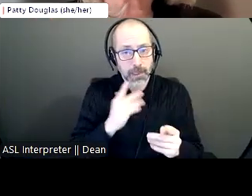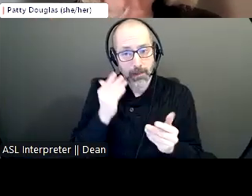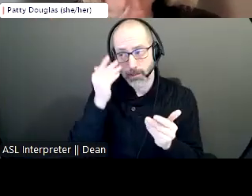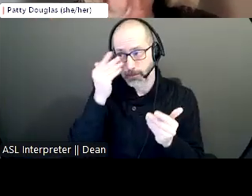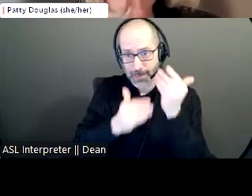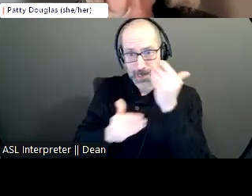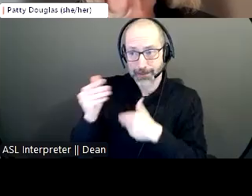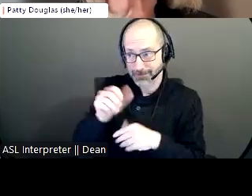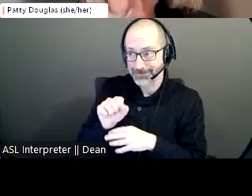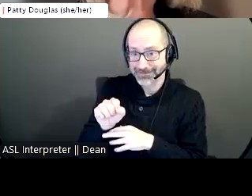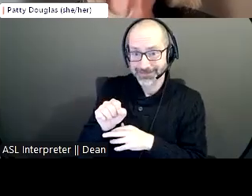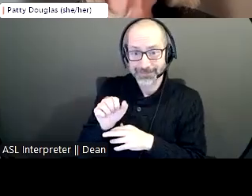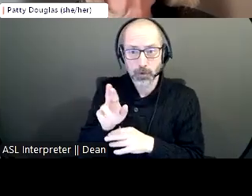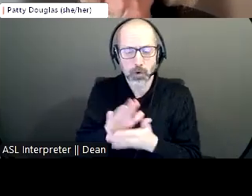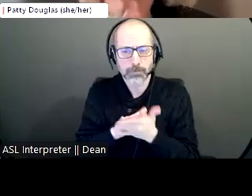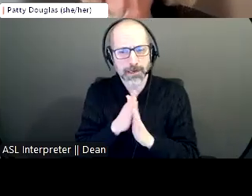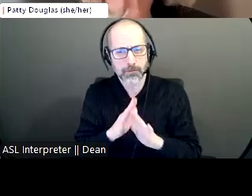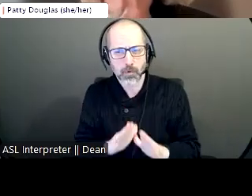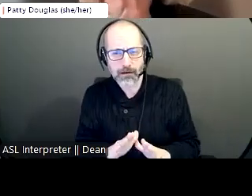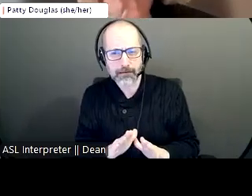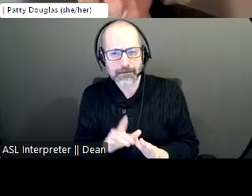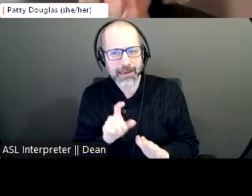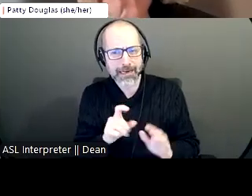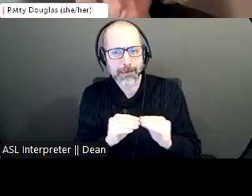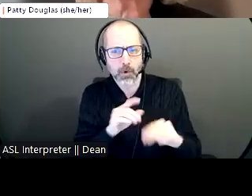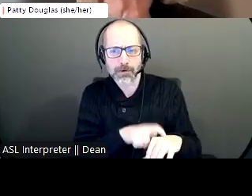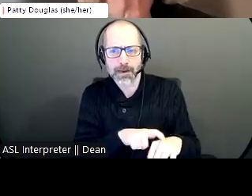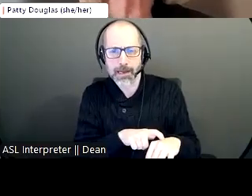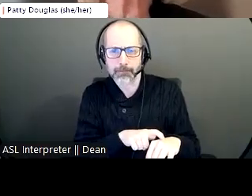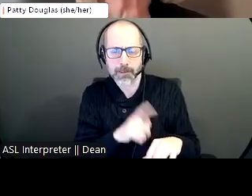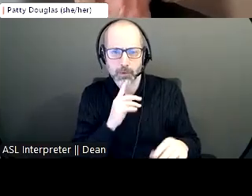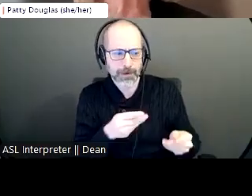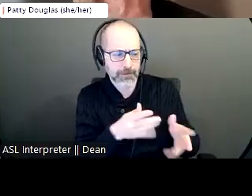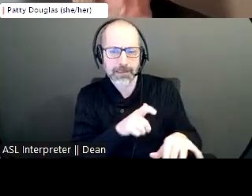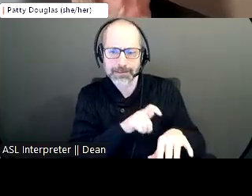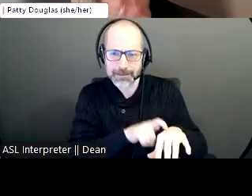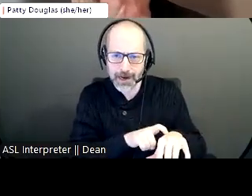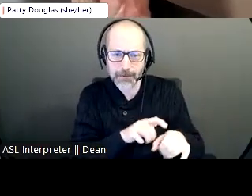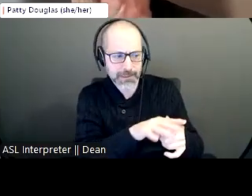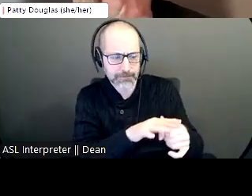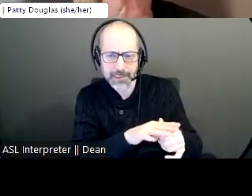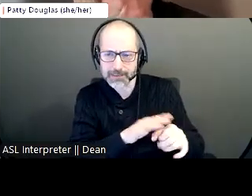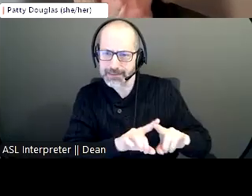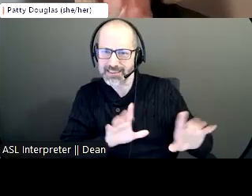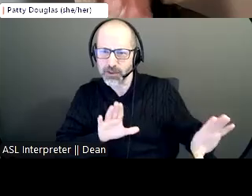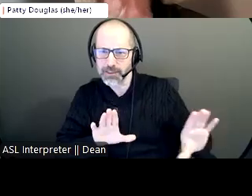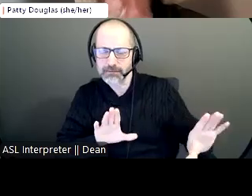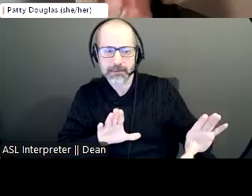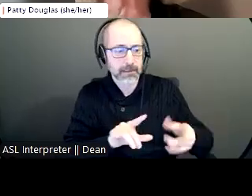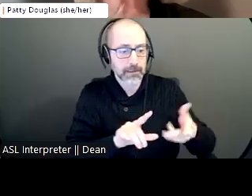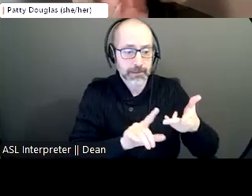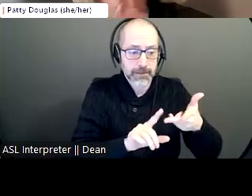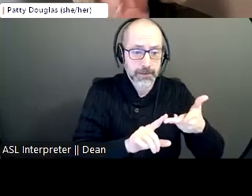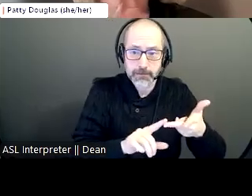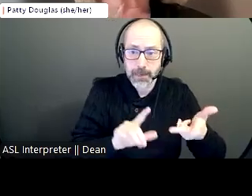for se a replier while sur and soi need ou, time. So ou thinking back to donc that sans, time and sans space répondre. difference. Alors, May rappelez-vous, experience le what temps et often gets l'espace sont called différents.